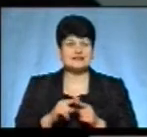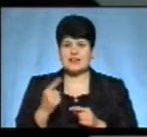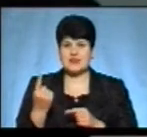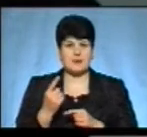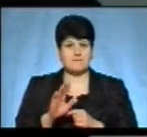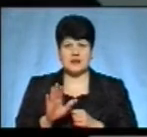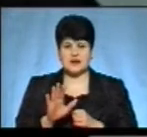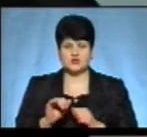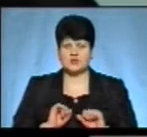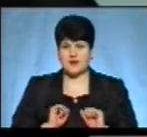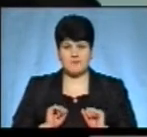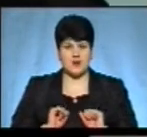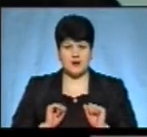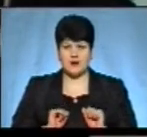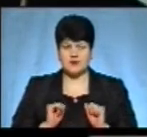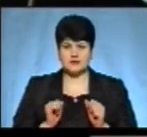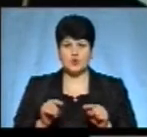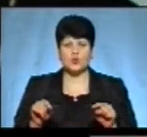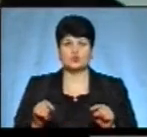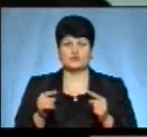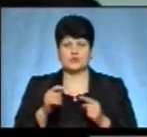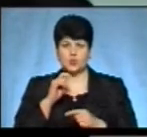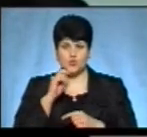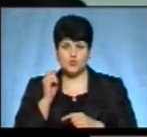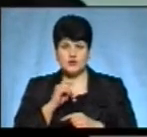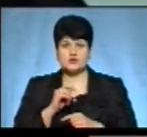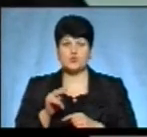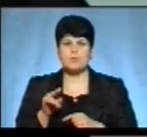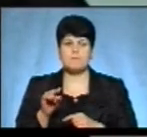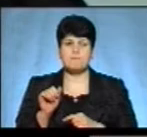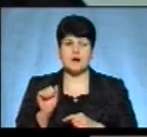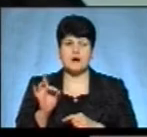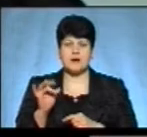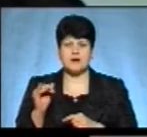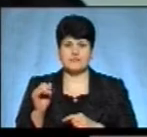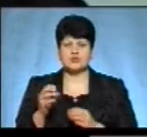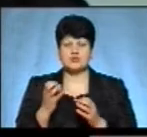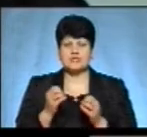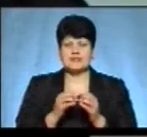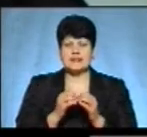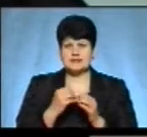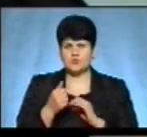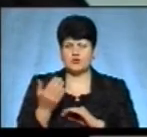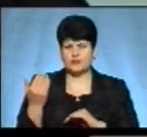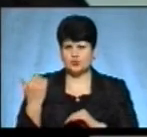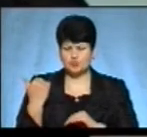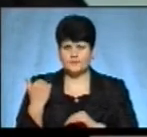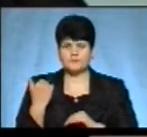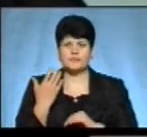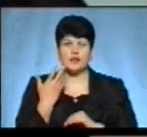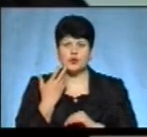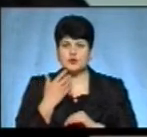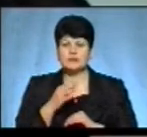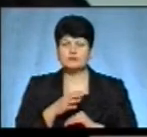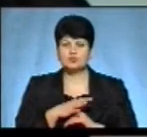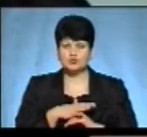перше намагання утворити українську парафію, тому що ще 10 років тому, коли